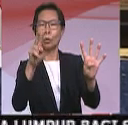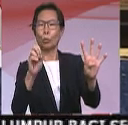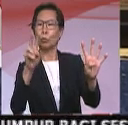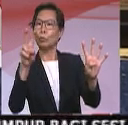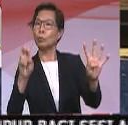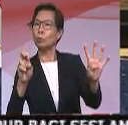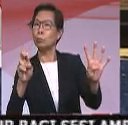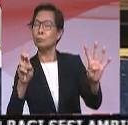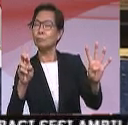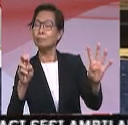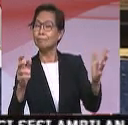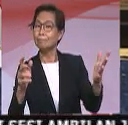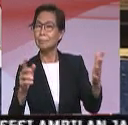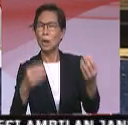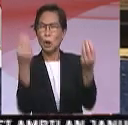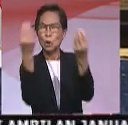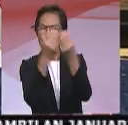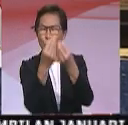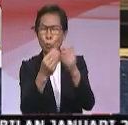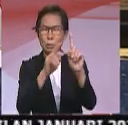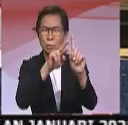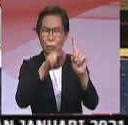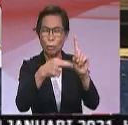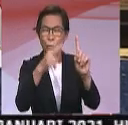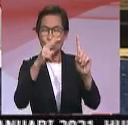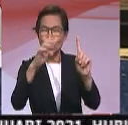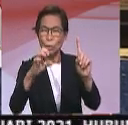Oktober 2020, iaitu sejumlah